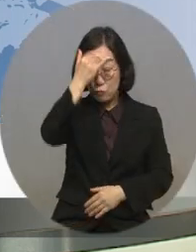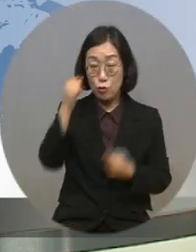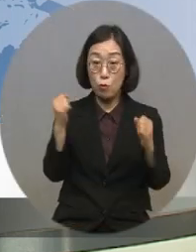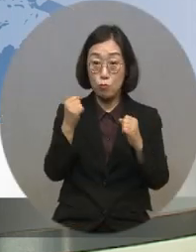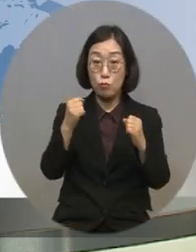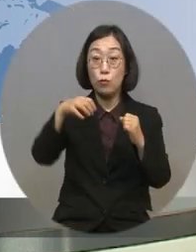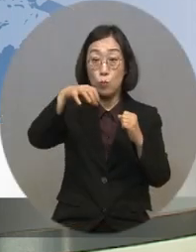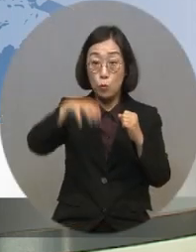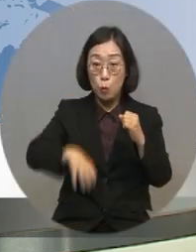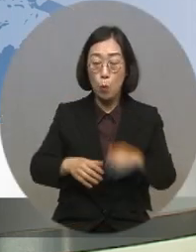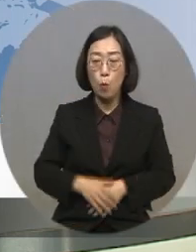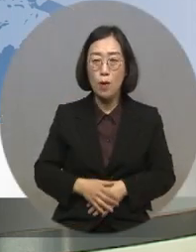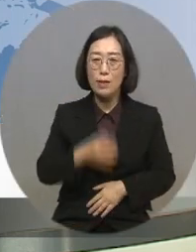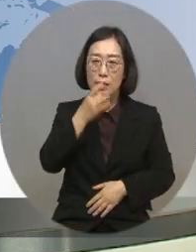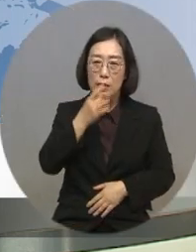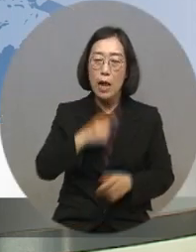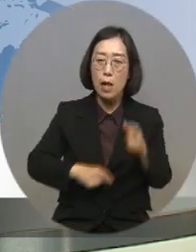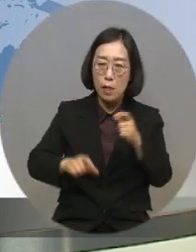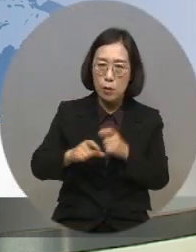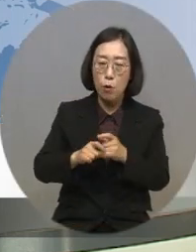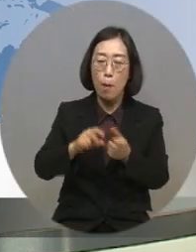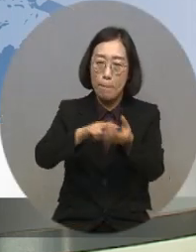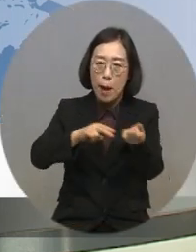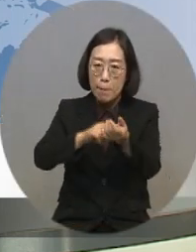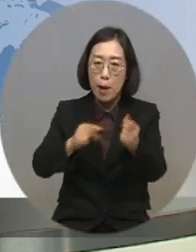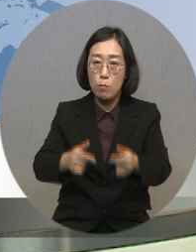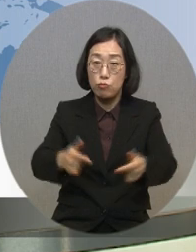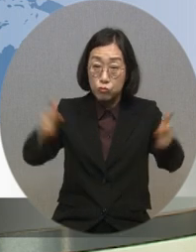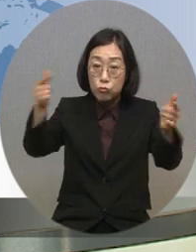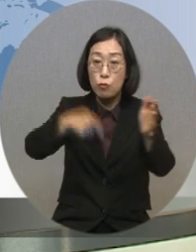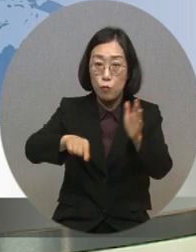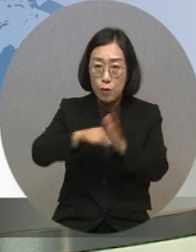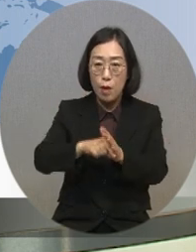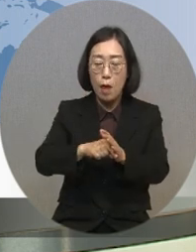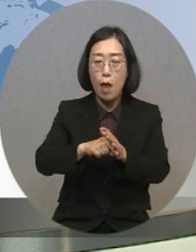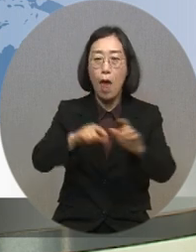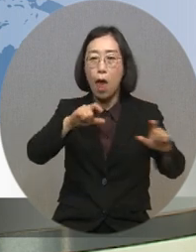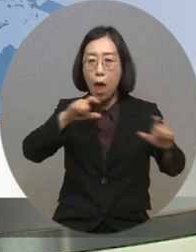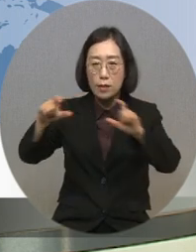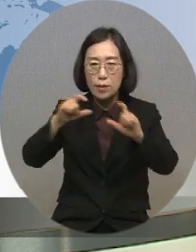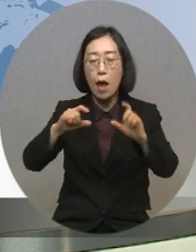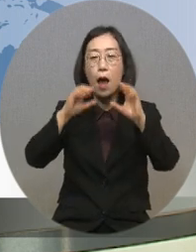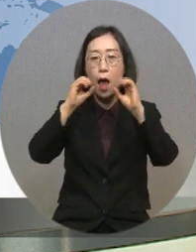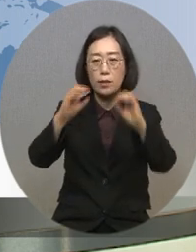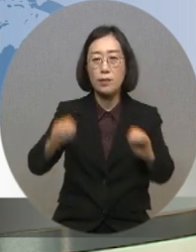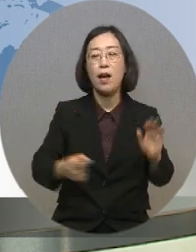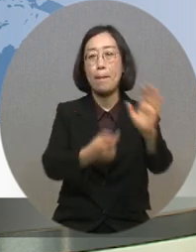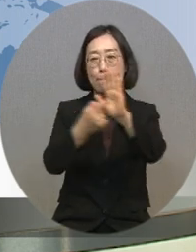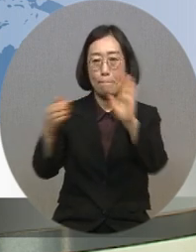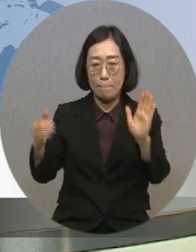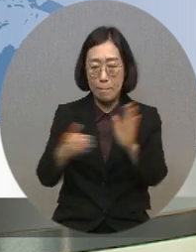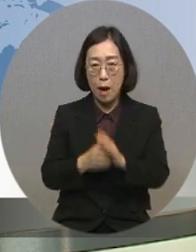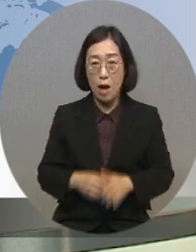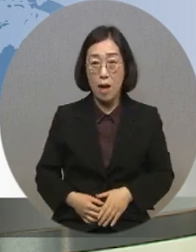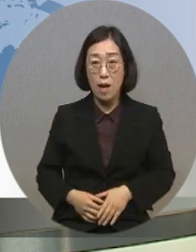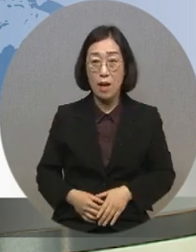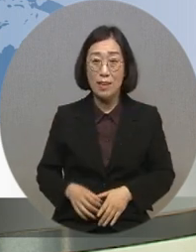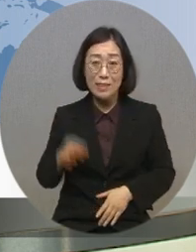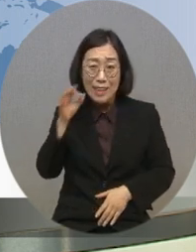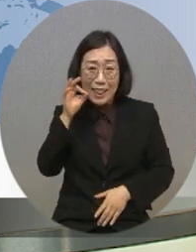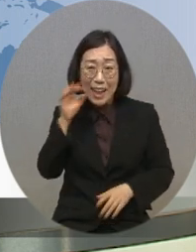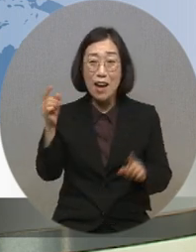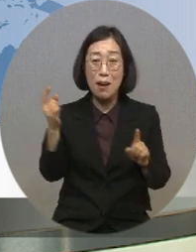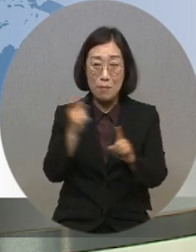충청북도가 지역사회 소비를 늘리기 위한 캠페인을 진행했습니다. 지난 3월 14일 사탕이 아닌 우리 쌀